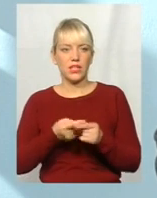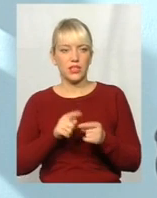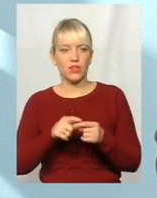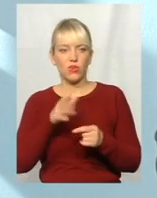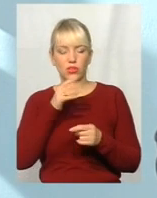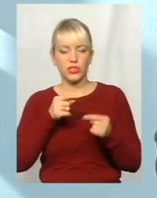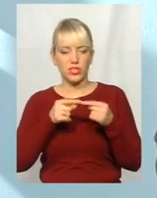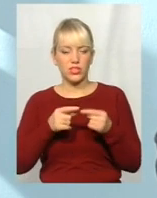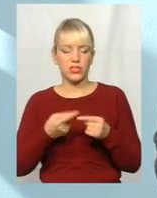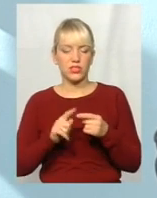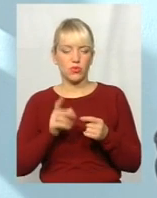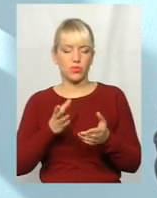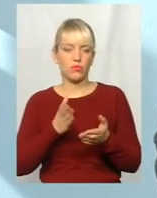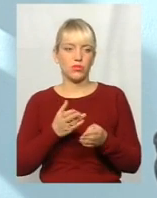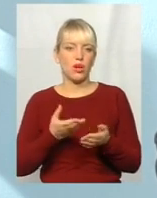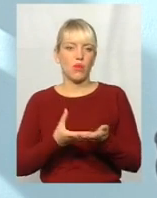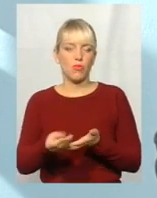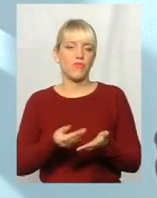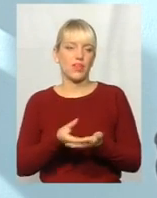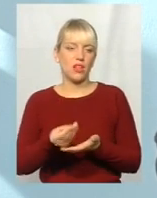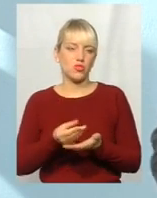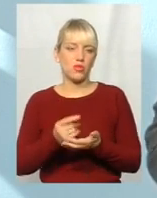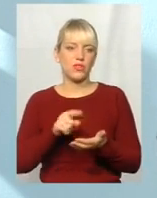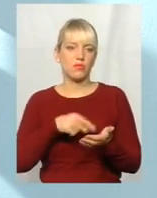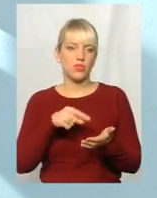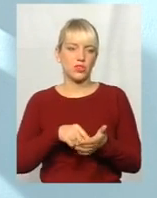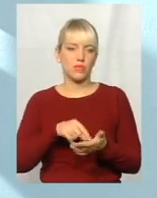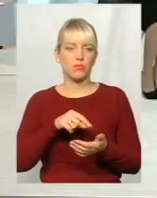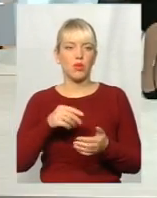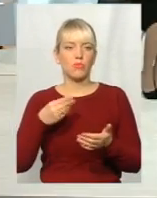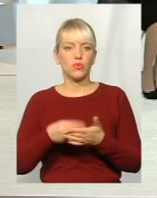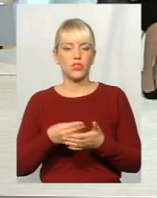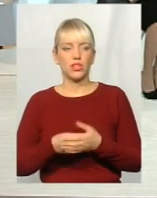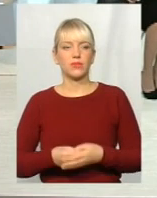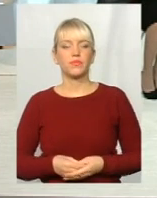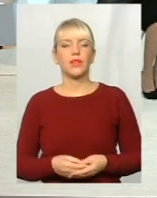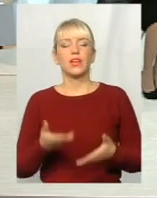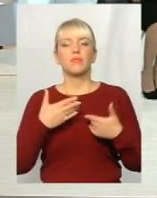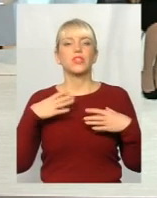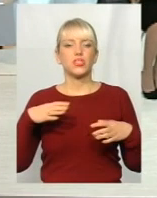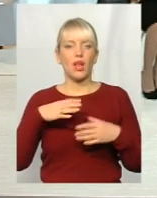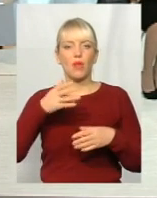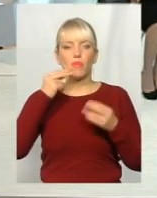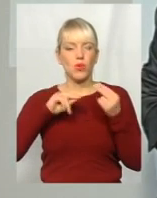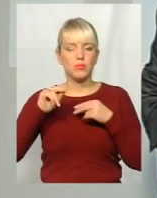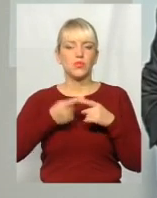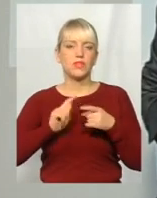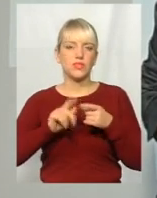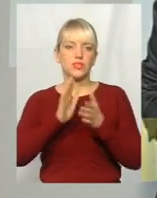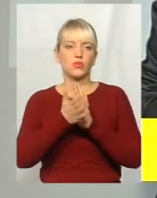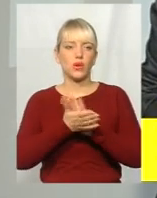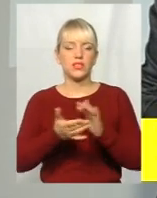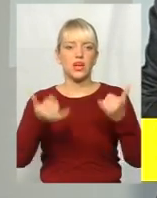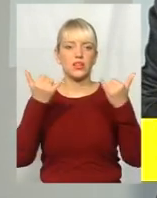ці кошти будуть профінансовані міським бюджетом. Ось така історія. Дякую. То ми чекаємо тоді поліпшення у даній ситуації.